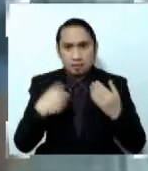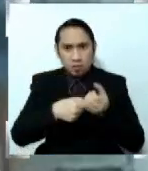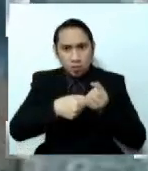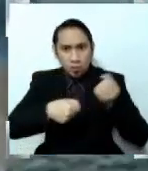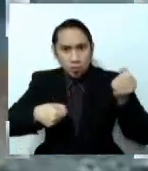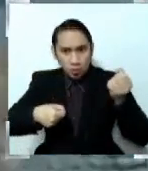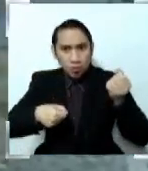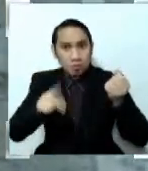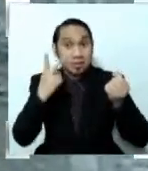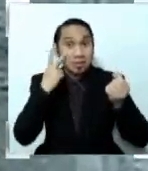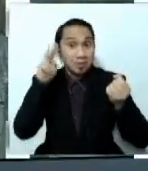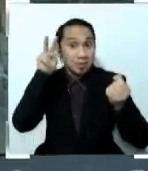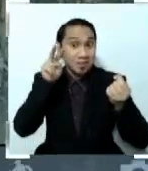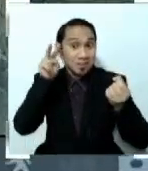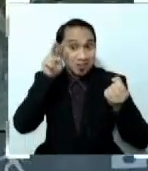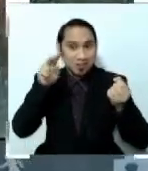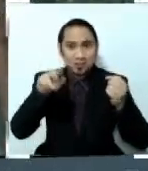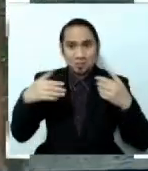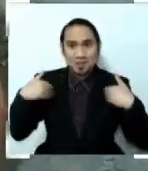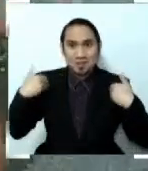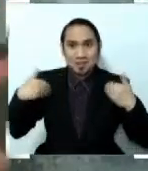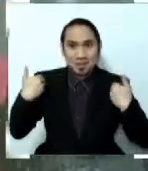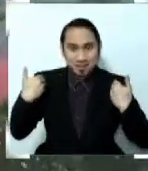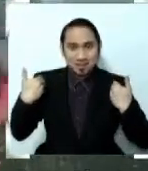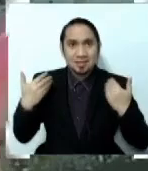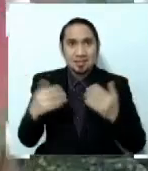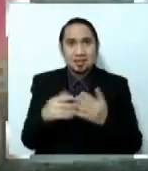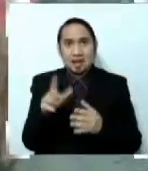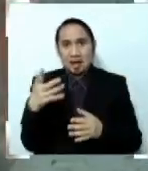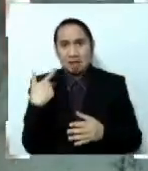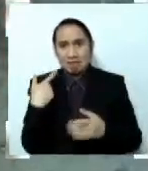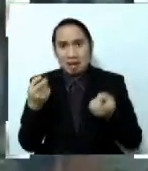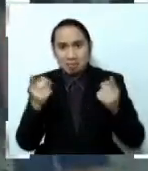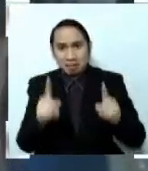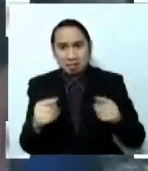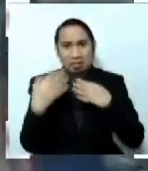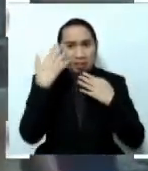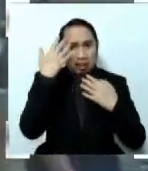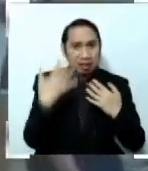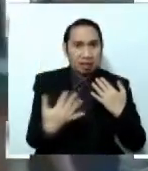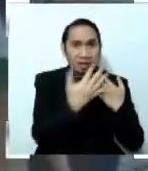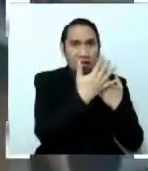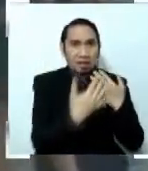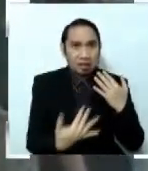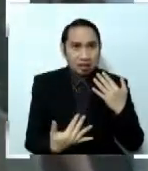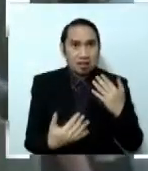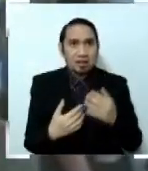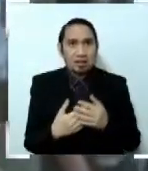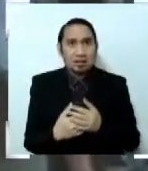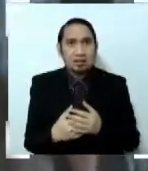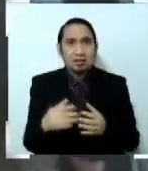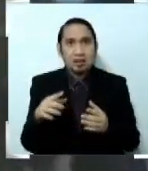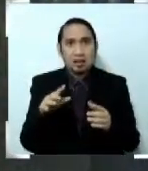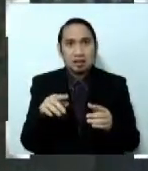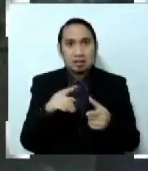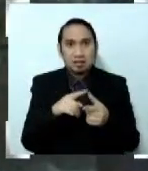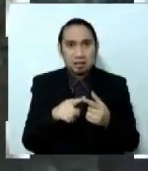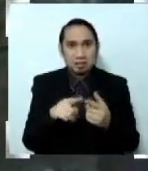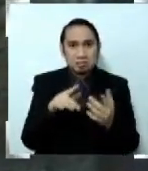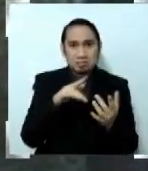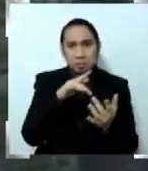kanila. Ang isa sa mga napaaway, duguan. Pasuray-suray ng lakad ng niya hanggang